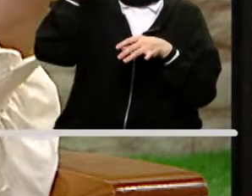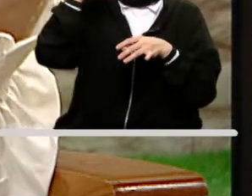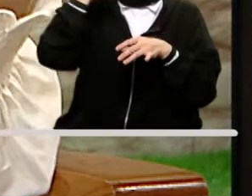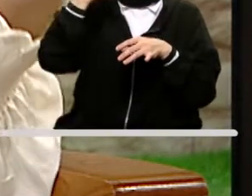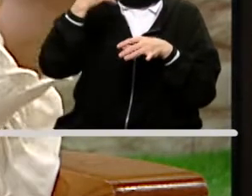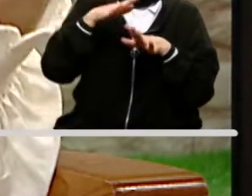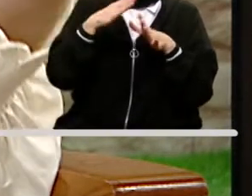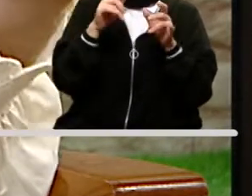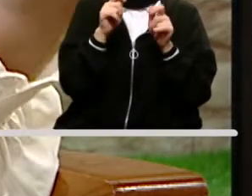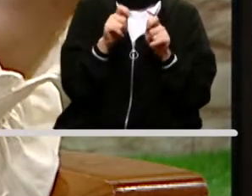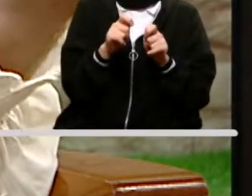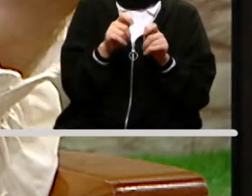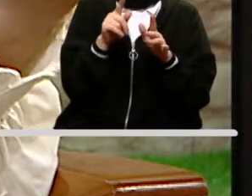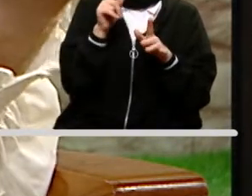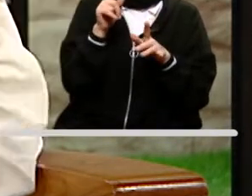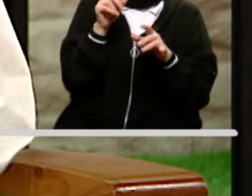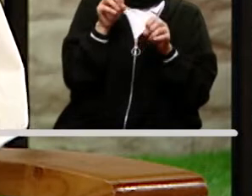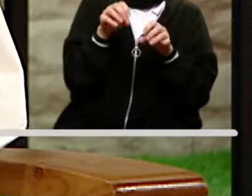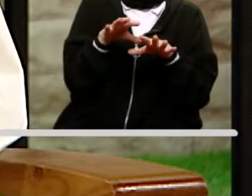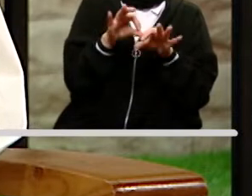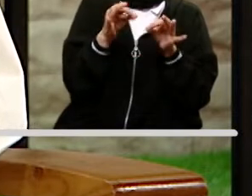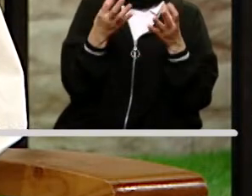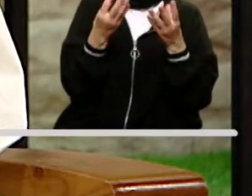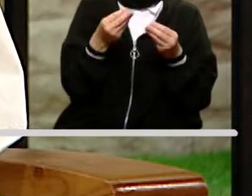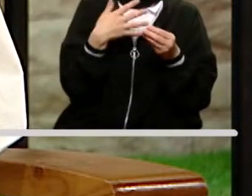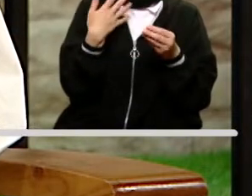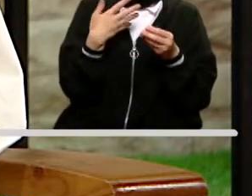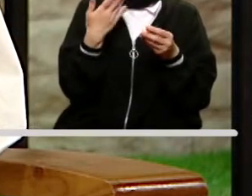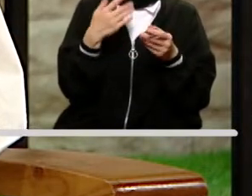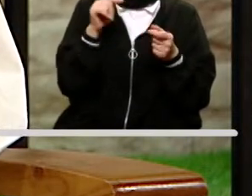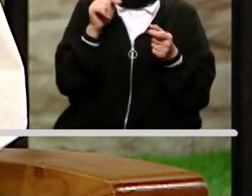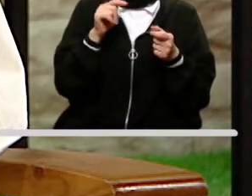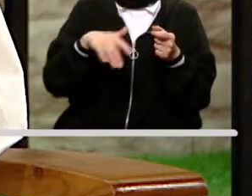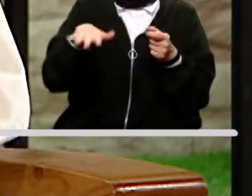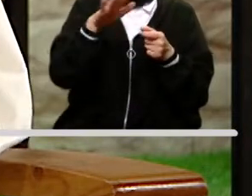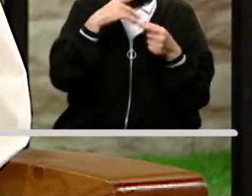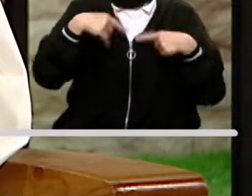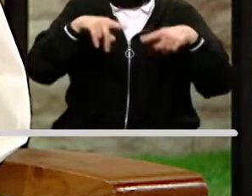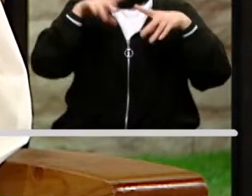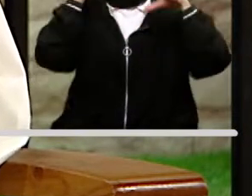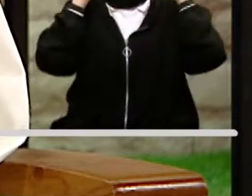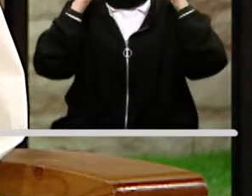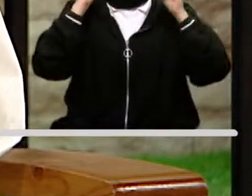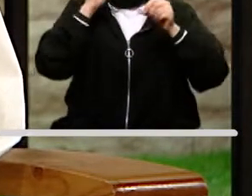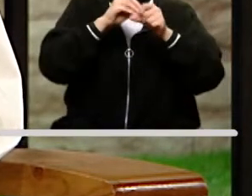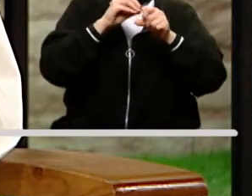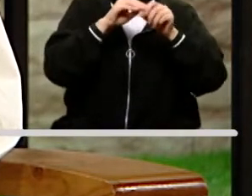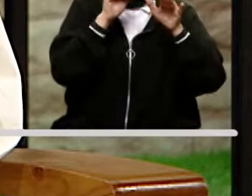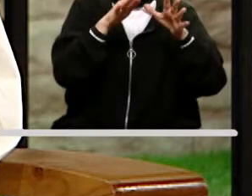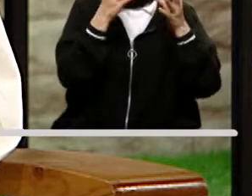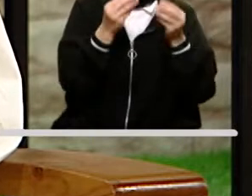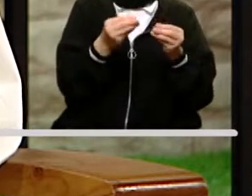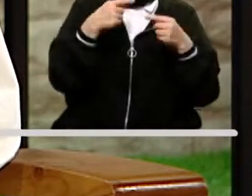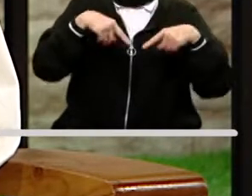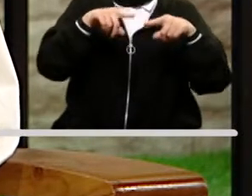sonradan geriye de güzel anılar olarak bakıyoruz. Bunların hepsi bize öğretici. Çünkü bizi biz yapan şeylerin içerisinde evet öğrenme